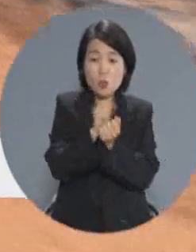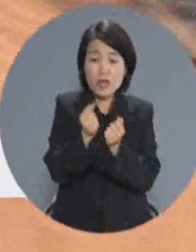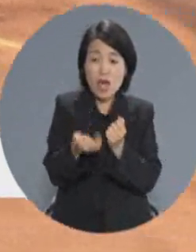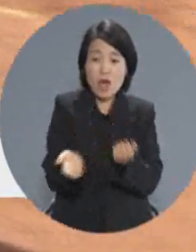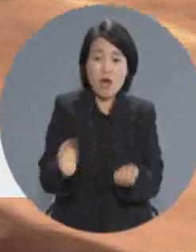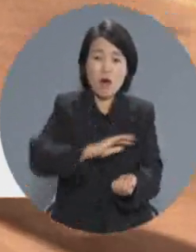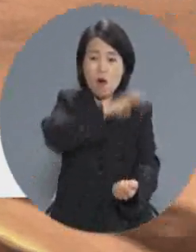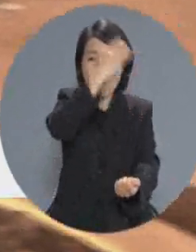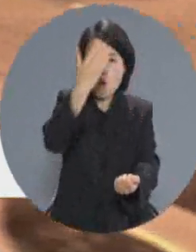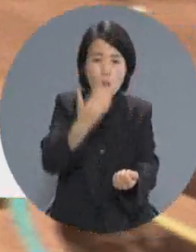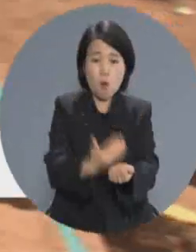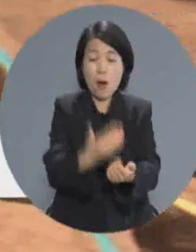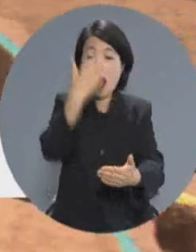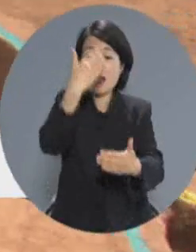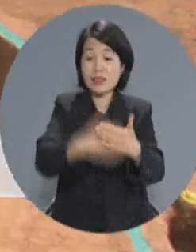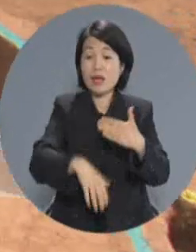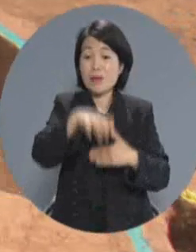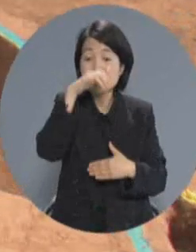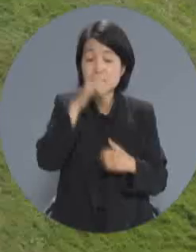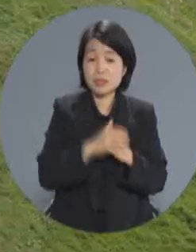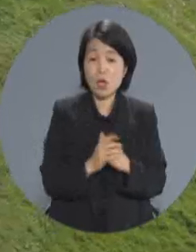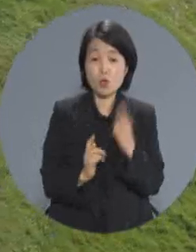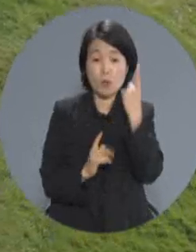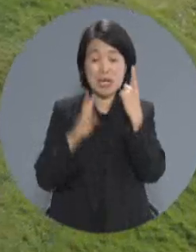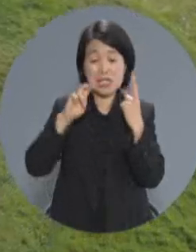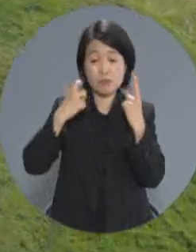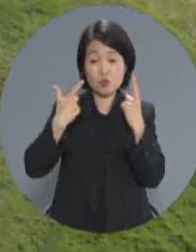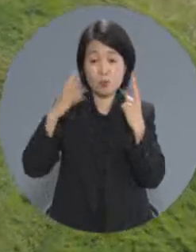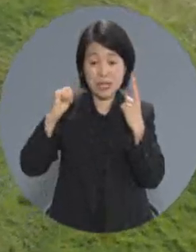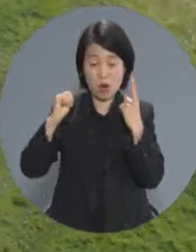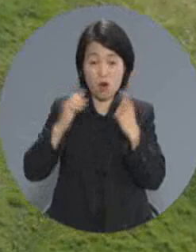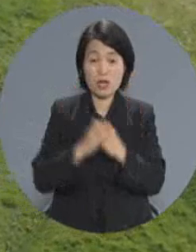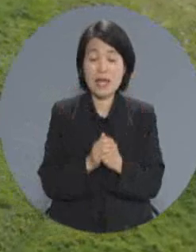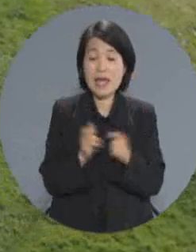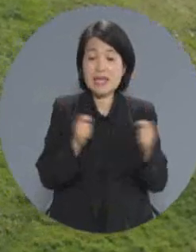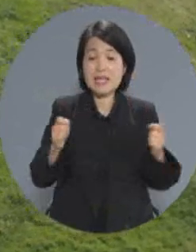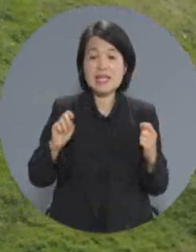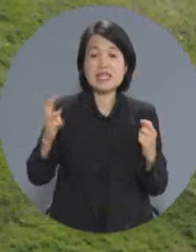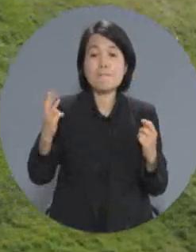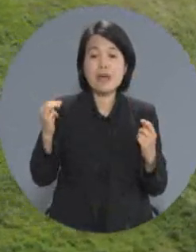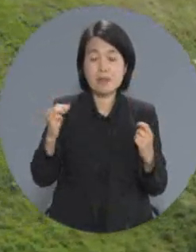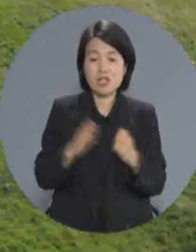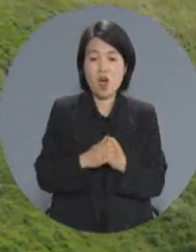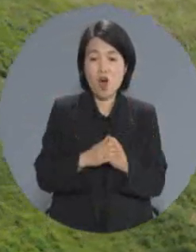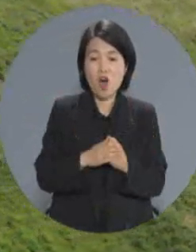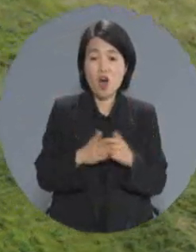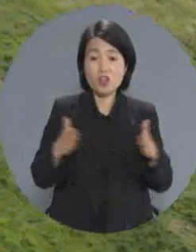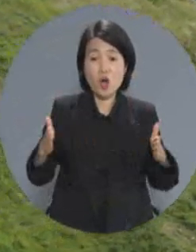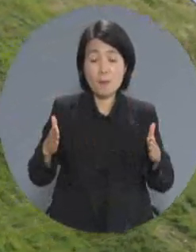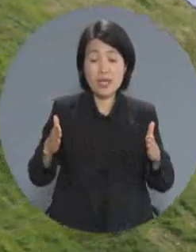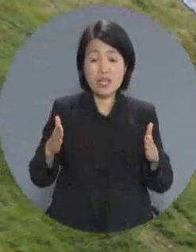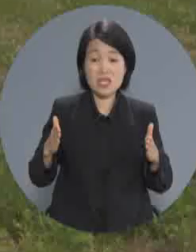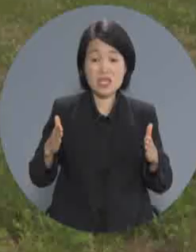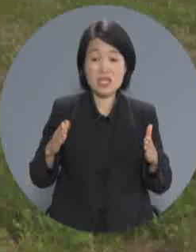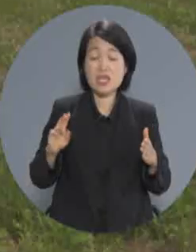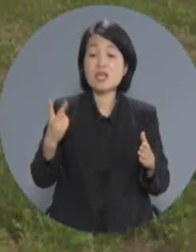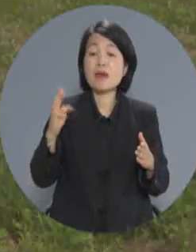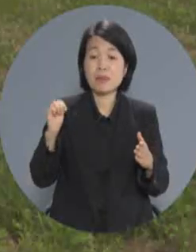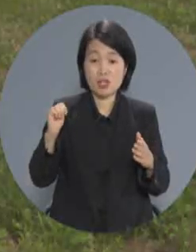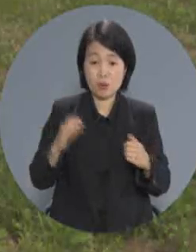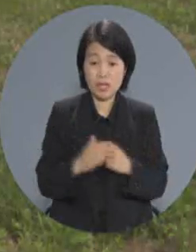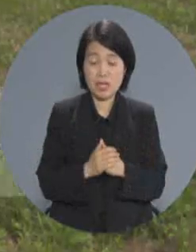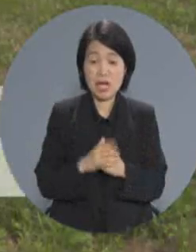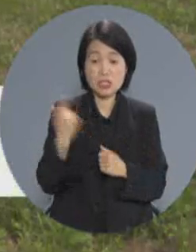폐총이 남아 있습니다. 높이 26m의 구릉을 따라 길이 300m, 너비 200m에 달합니다.